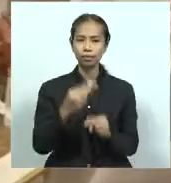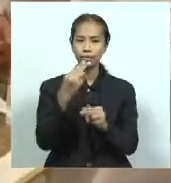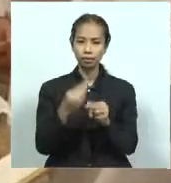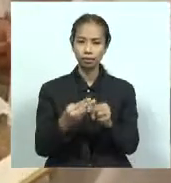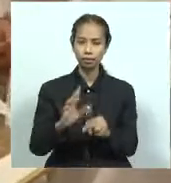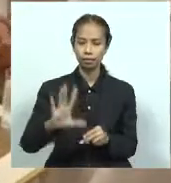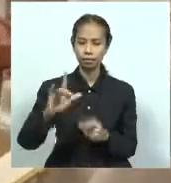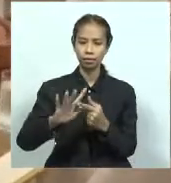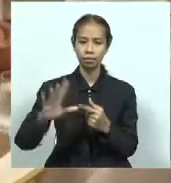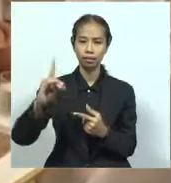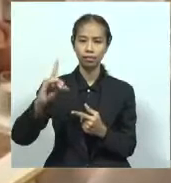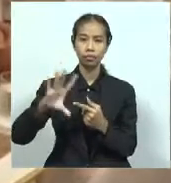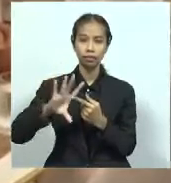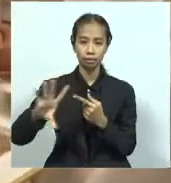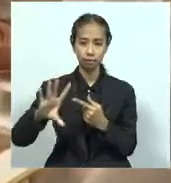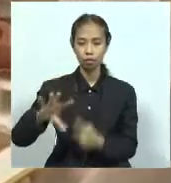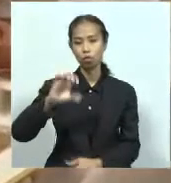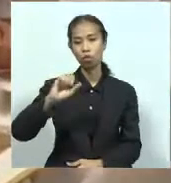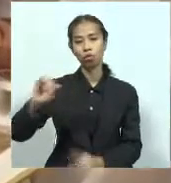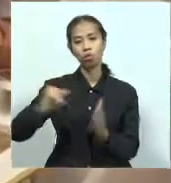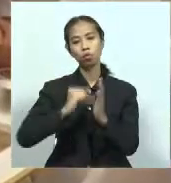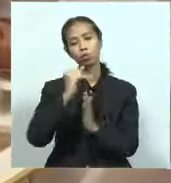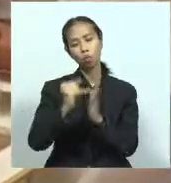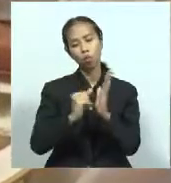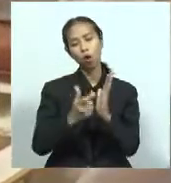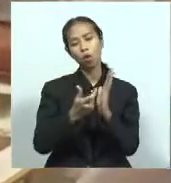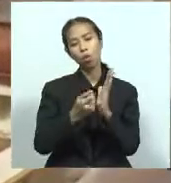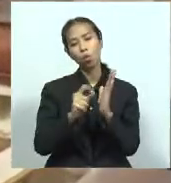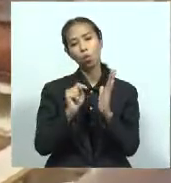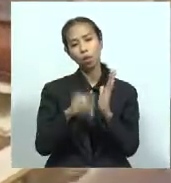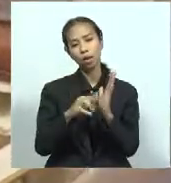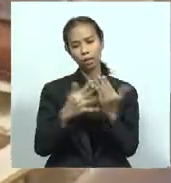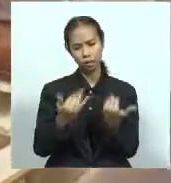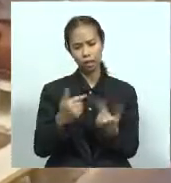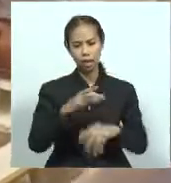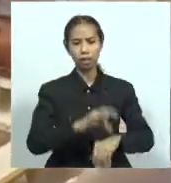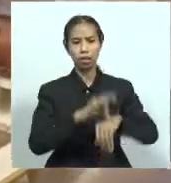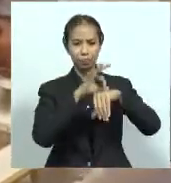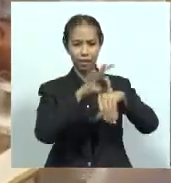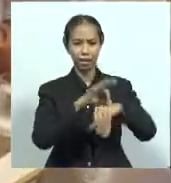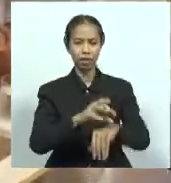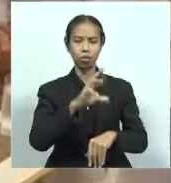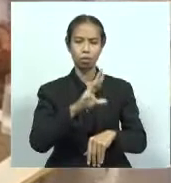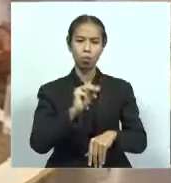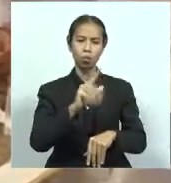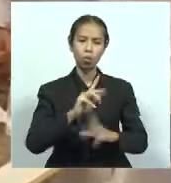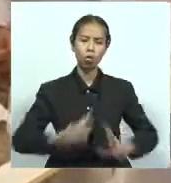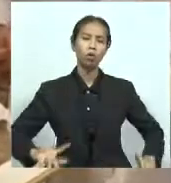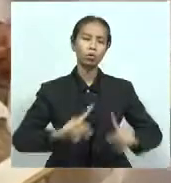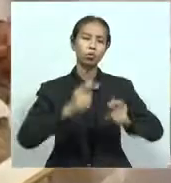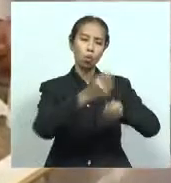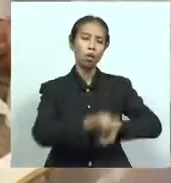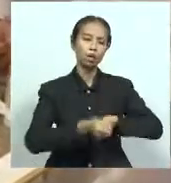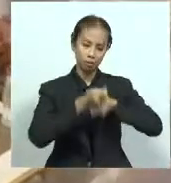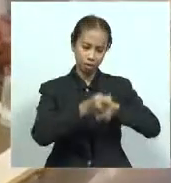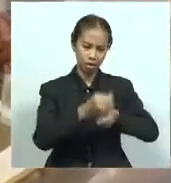ทเศรษฐ์รองหัวหน้าพรรคและส.ส.อุทัยธานีพรรคภูมิใจไทยว่าจะไม่ได้ดำรงตำแหน่งรัฐมนตรีช่วยว่าการกระทรวงเกษตรและสหก